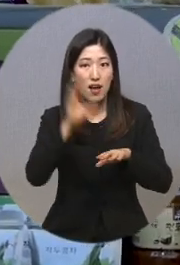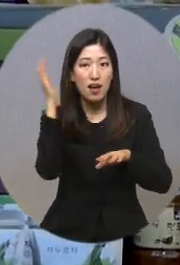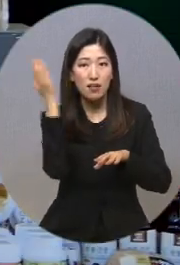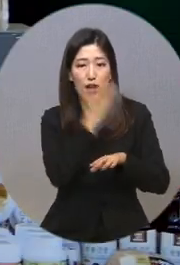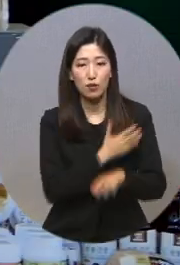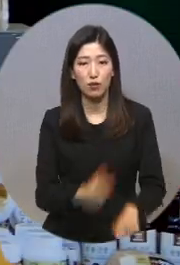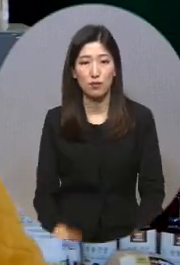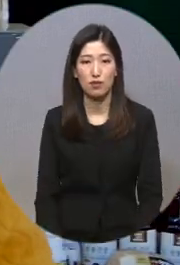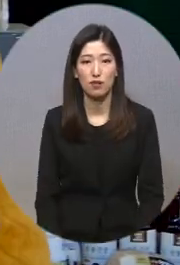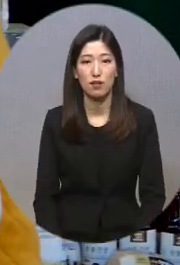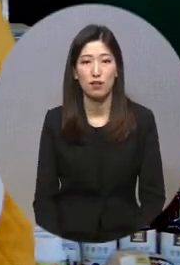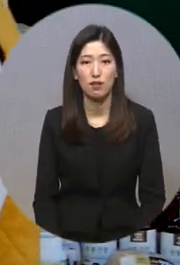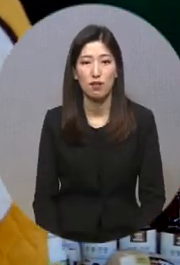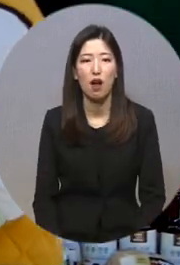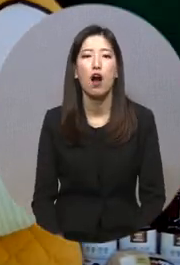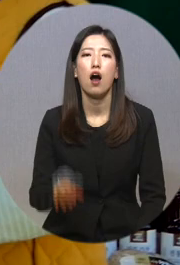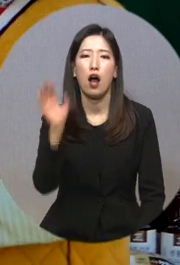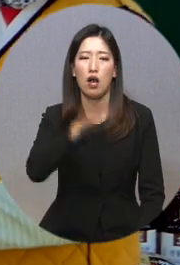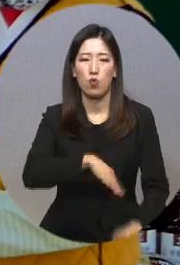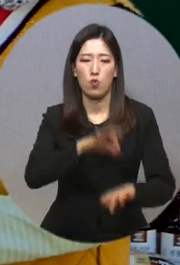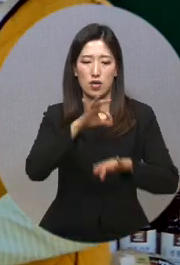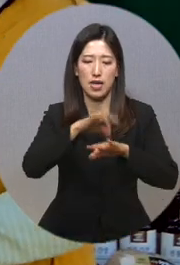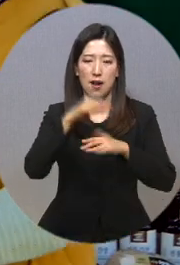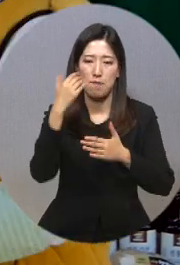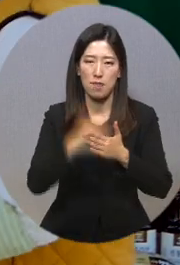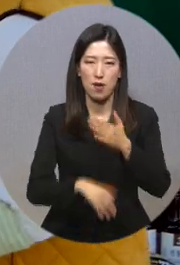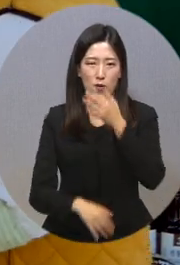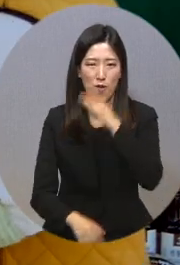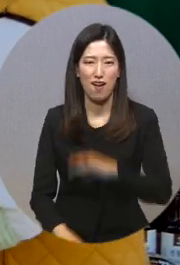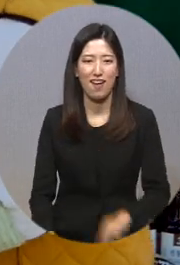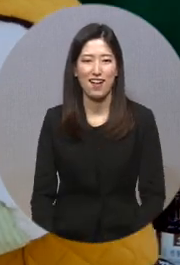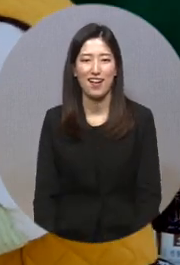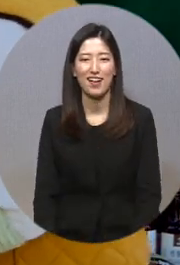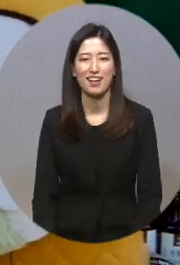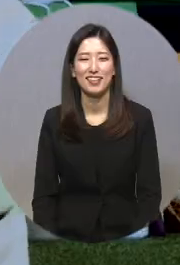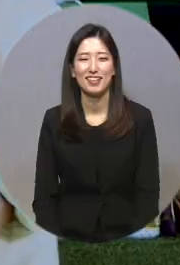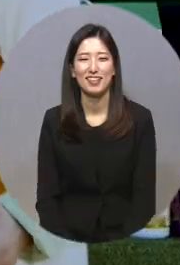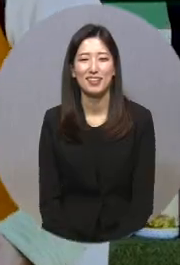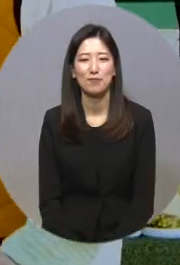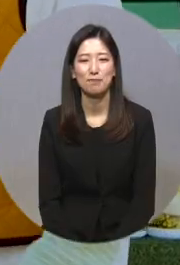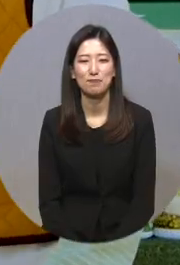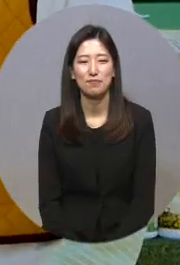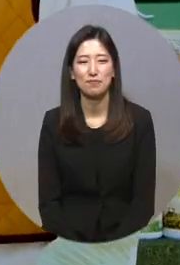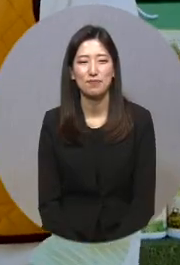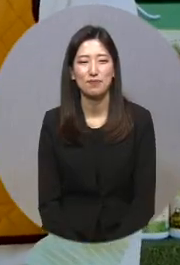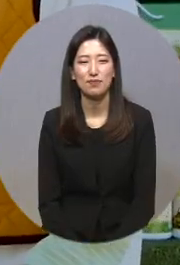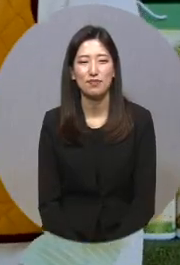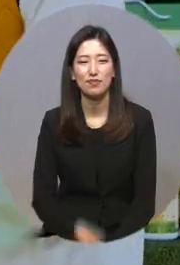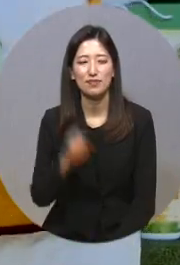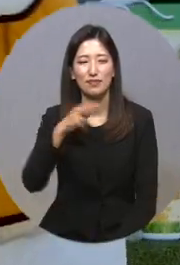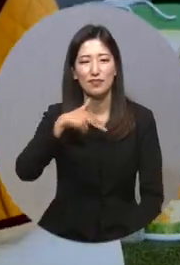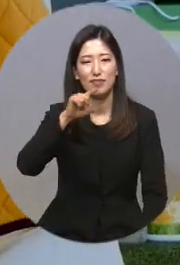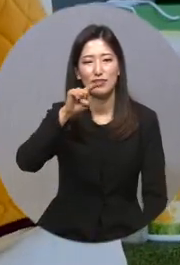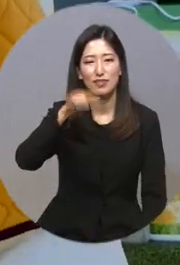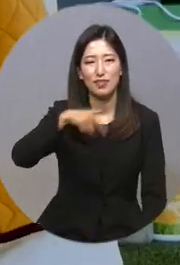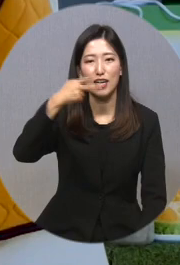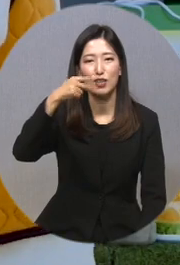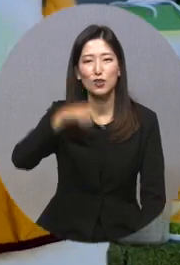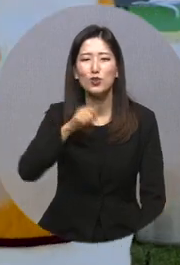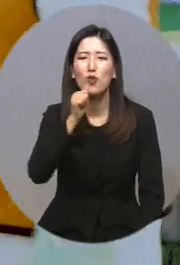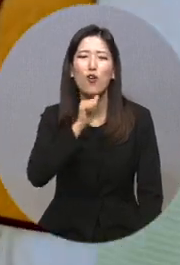식물입니다. 다이어트에 좋습니다. 30초야 이것도? 네. 근데 자뚜콩도 있는데요.